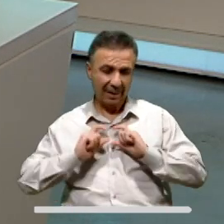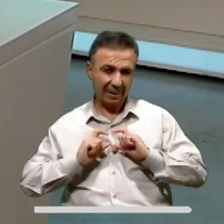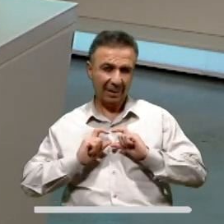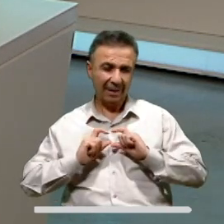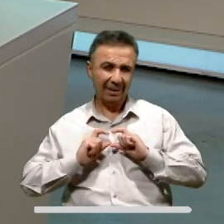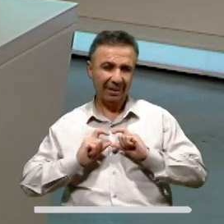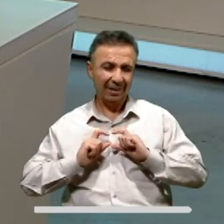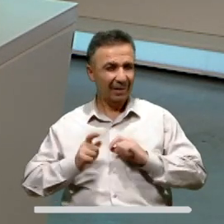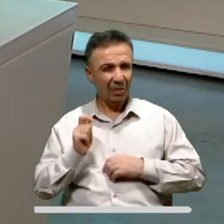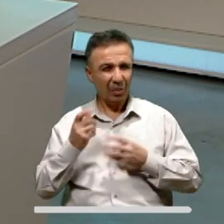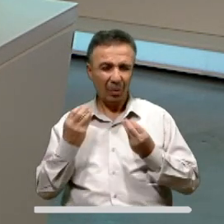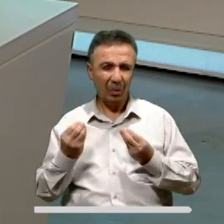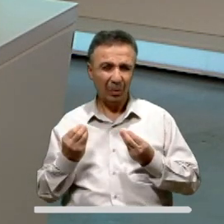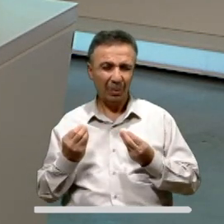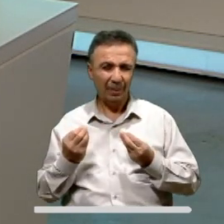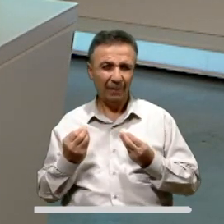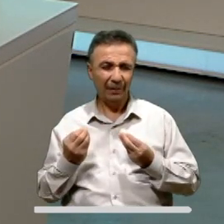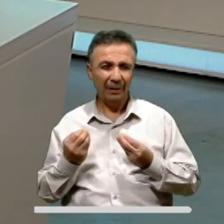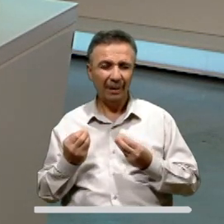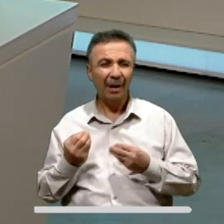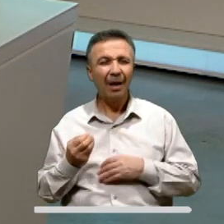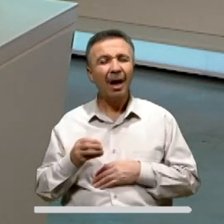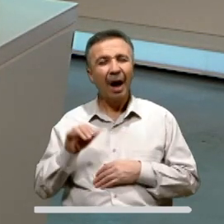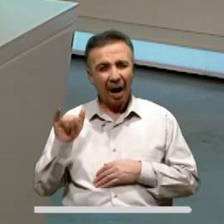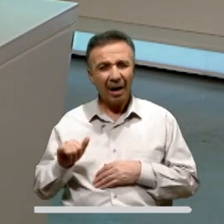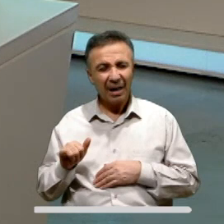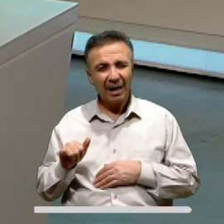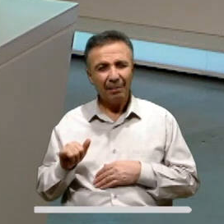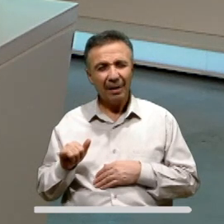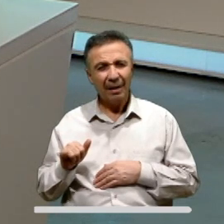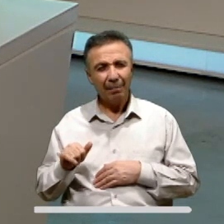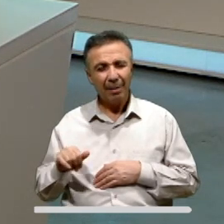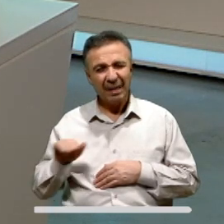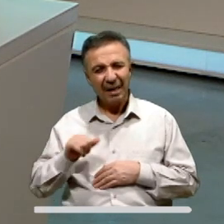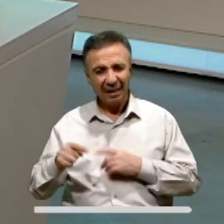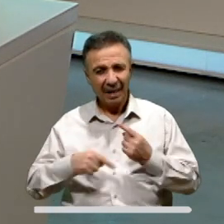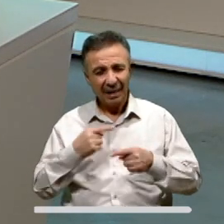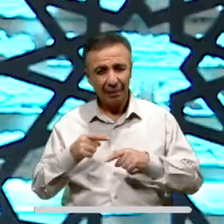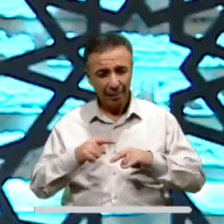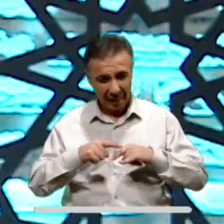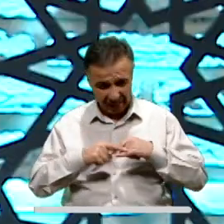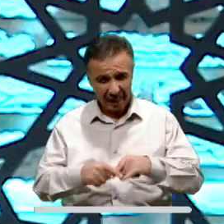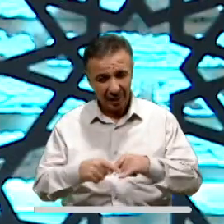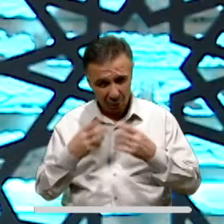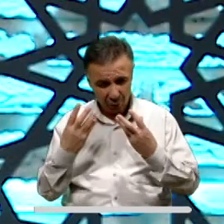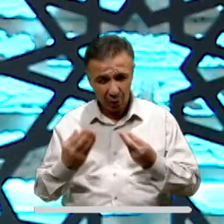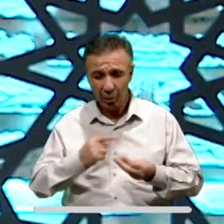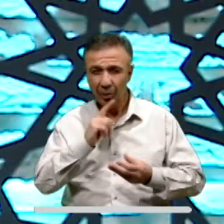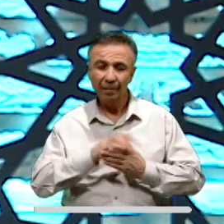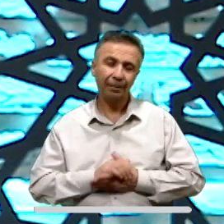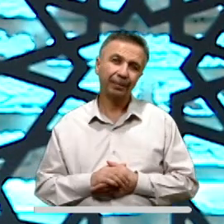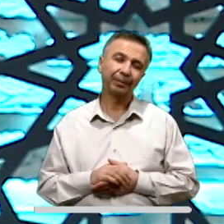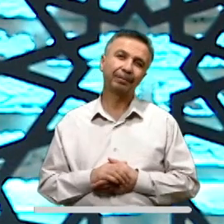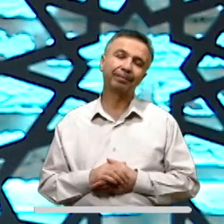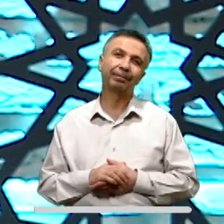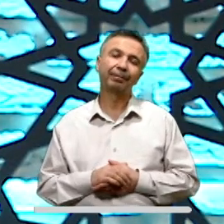kalkamadım yani. Hakkımı kaldı. Yakınımı helal etsem mi, etmesem mi? Evet. Soralım. Bu